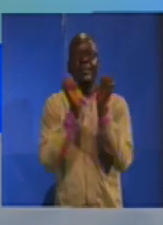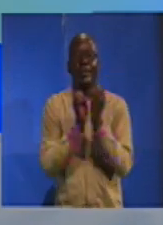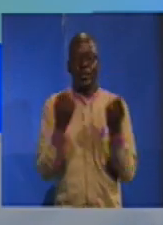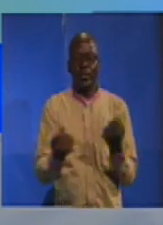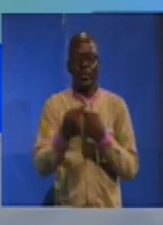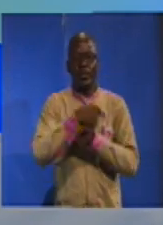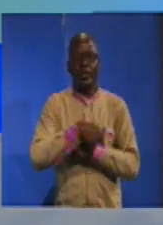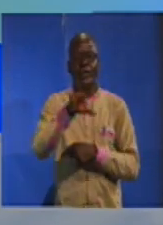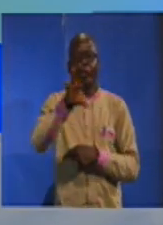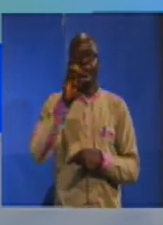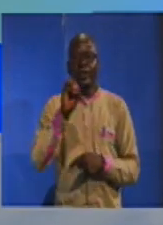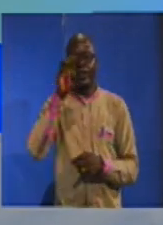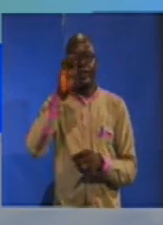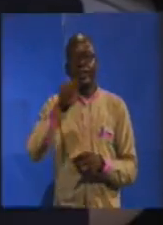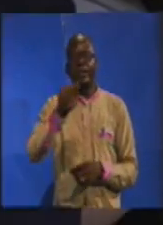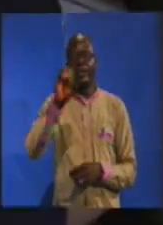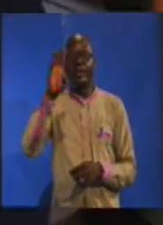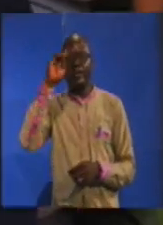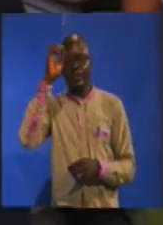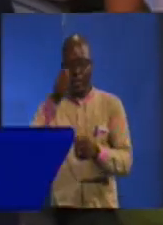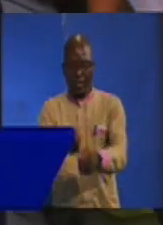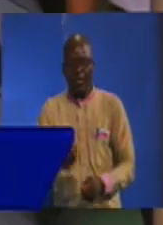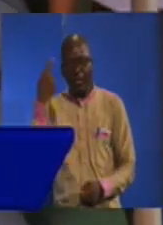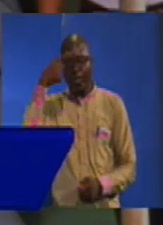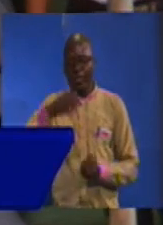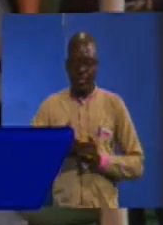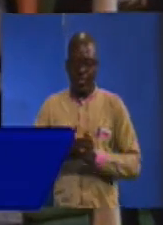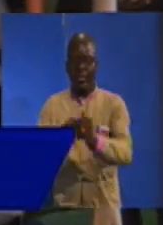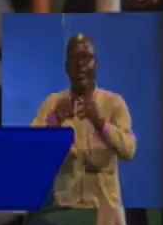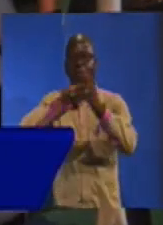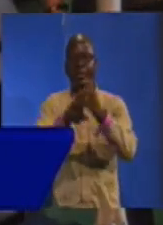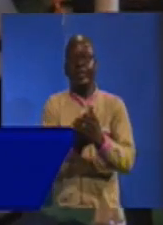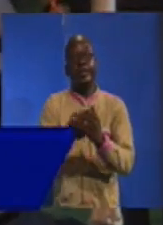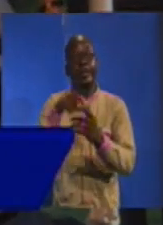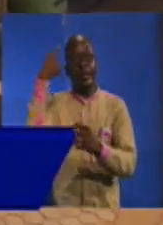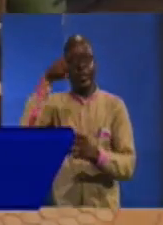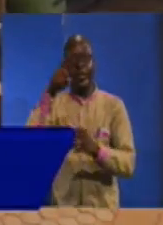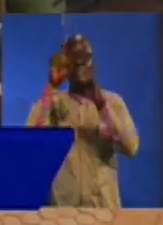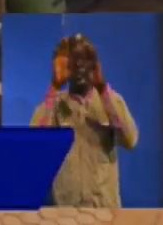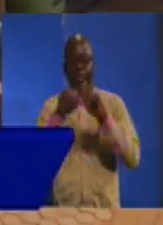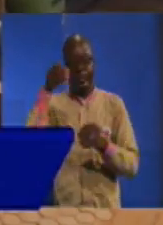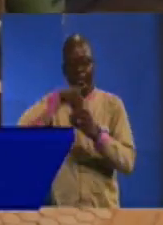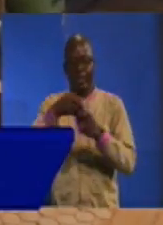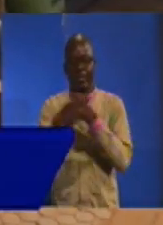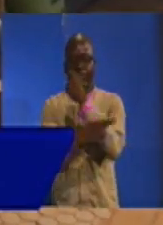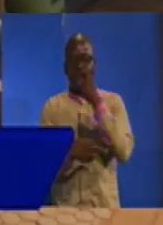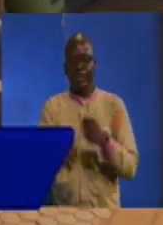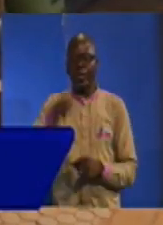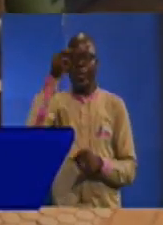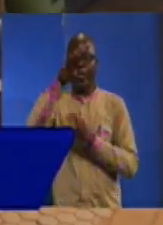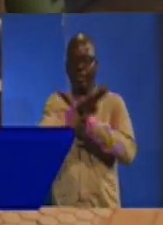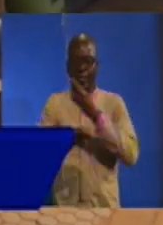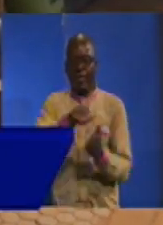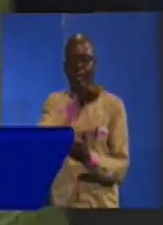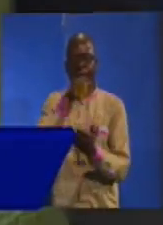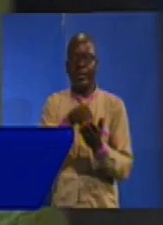l'actualité, 50 tonnes d'intrants agricoles pour accompagner le démarrage de la campagne humide dans les régions des Hauts-Bassins et du